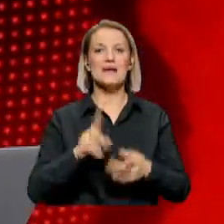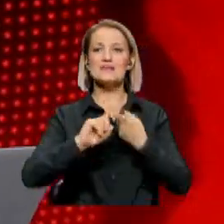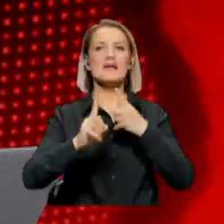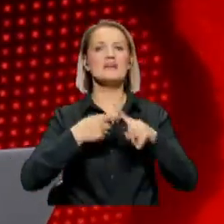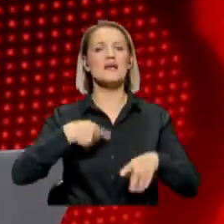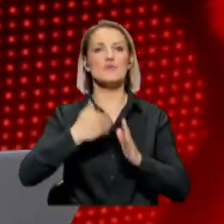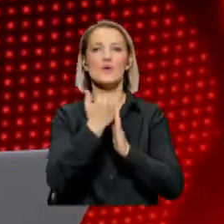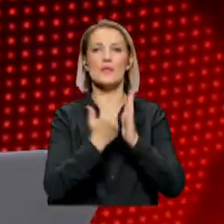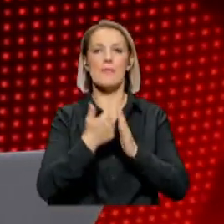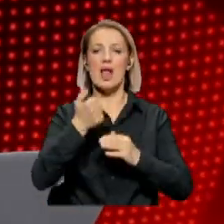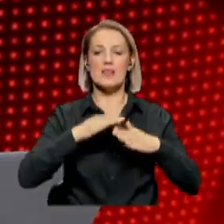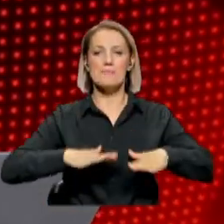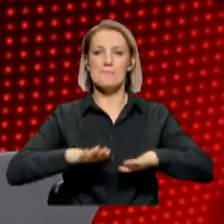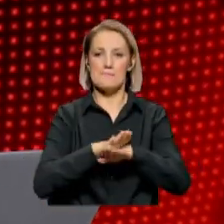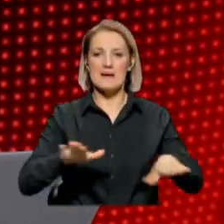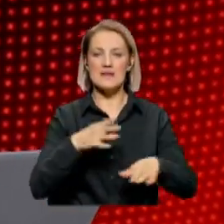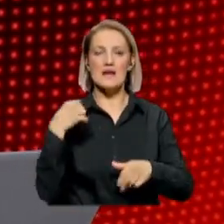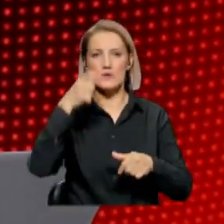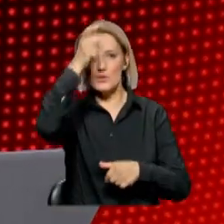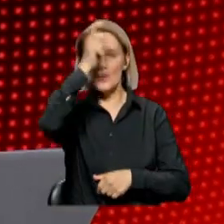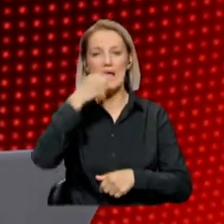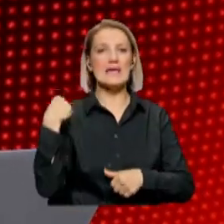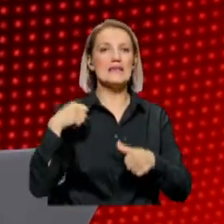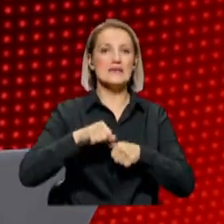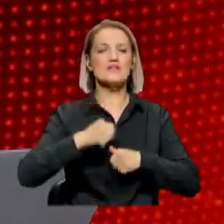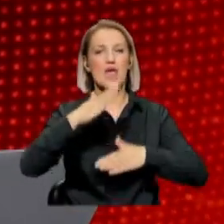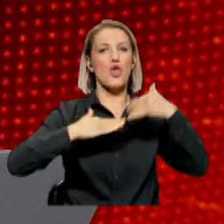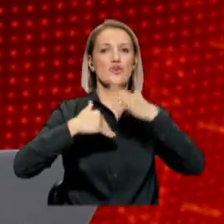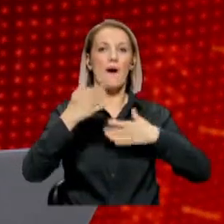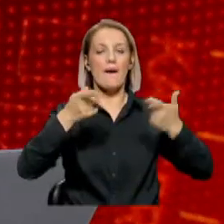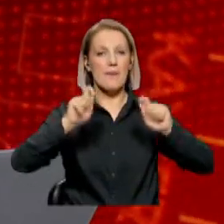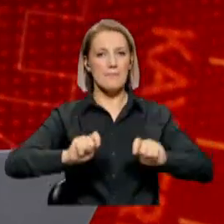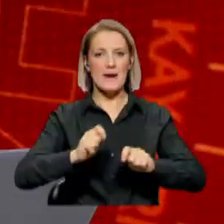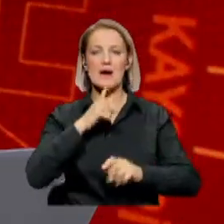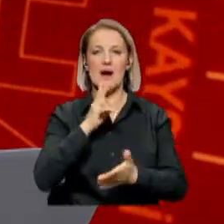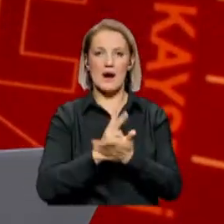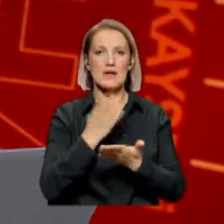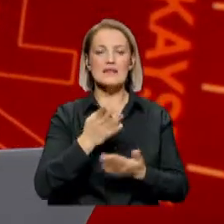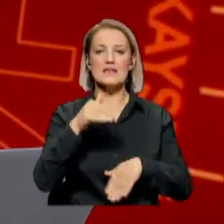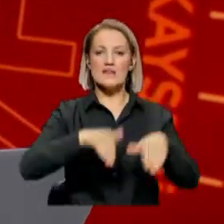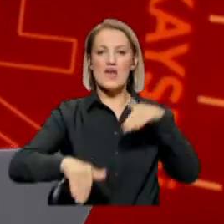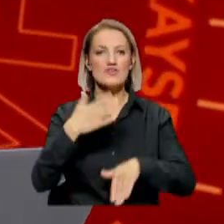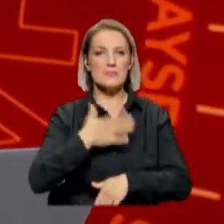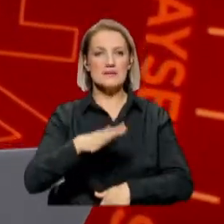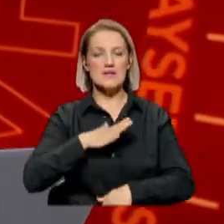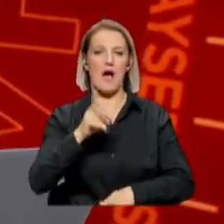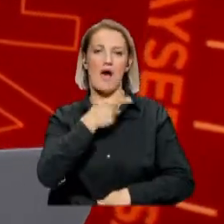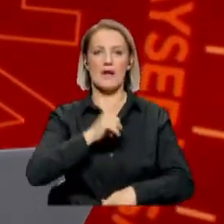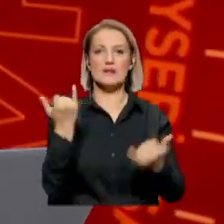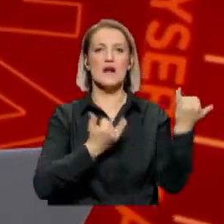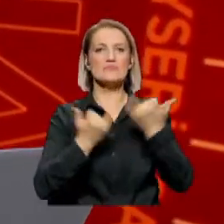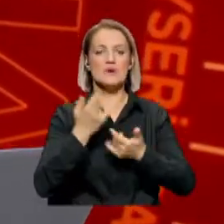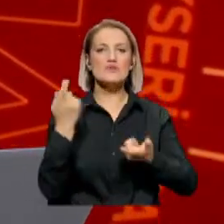Siyaset gündemi: altılı masa Türkiye'yi yeniden inşa etmeye kararlıyız vurgusu, seçim isteği ve adaylık